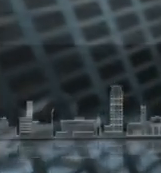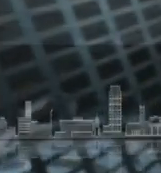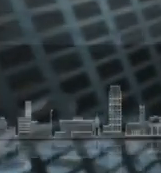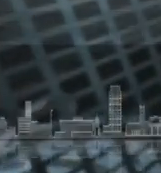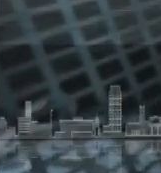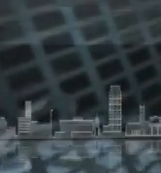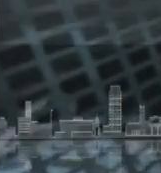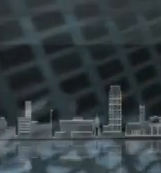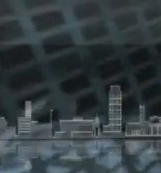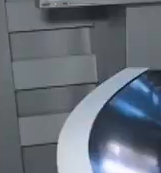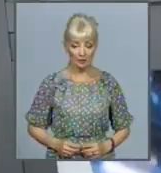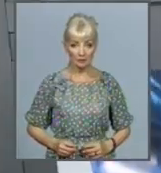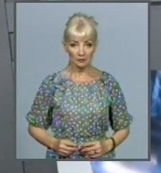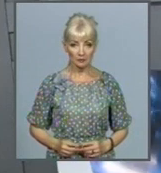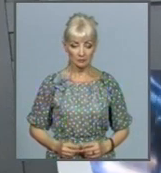Музика